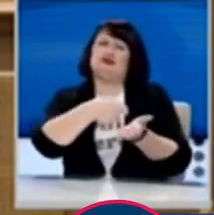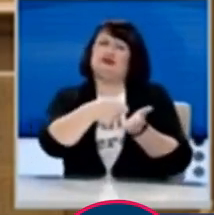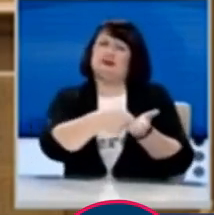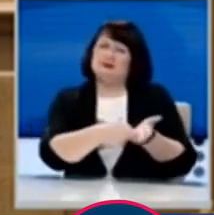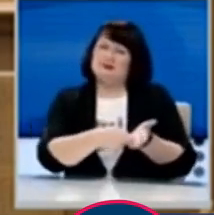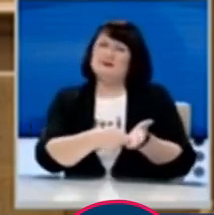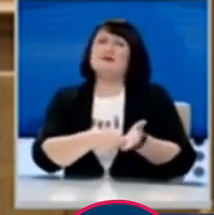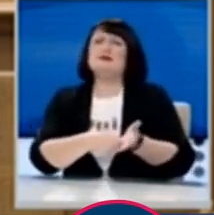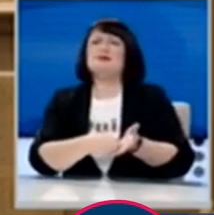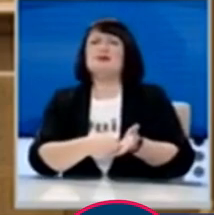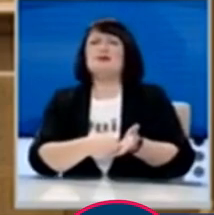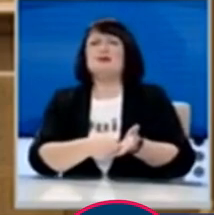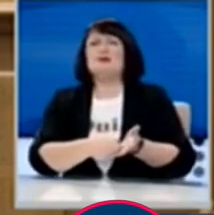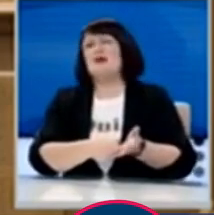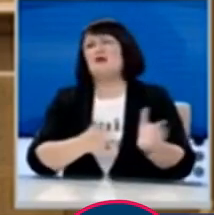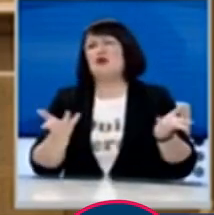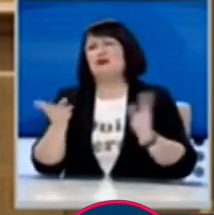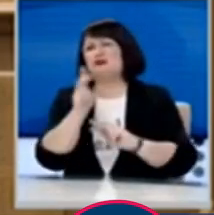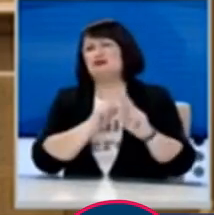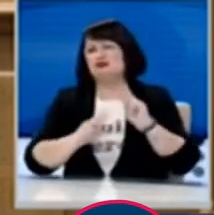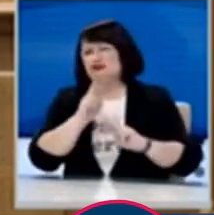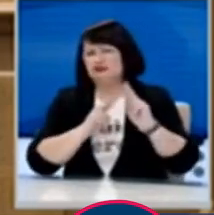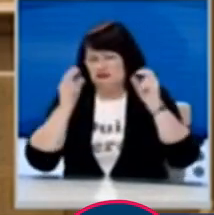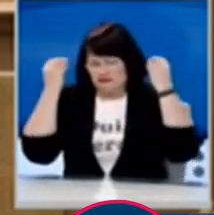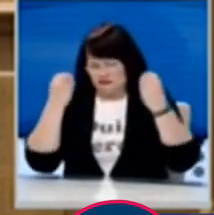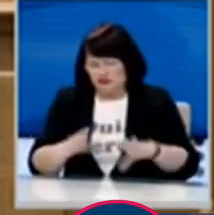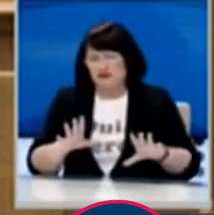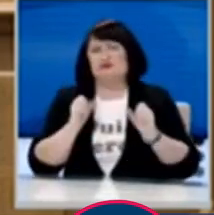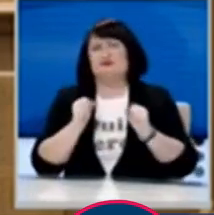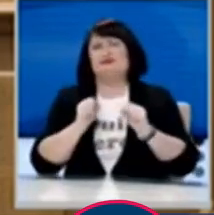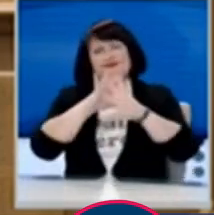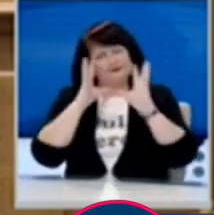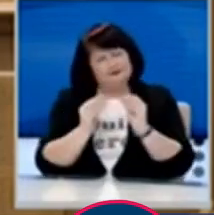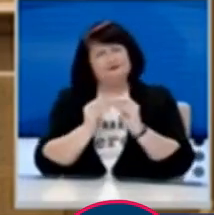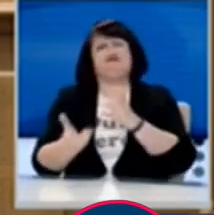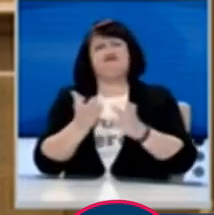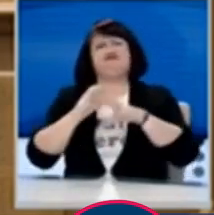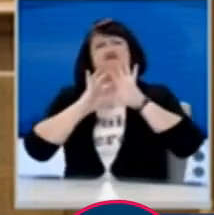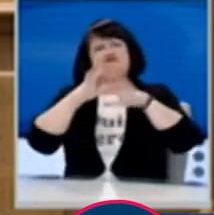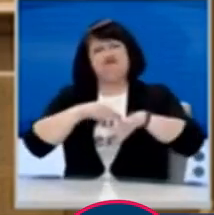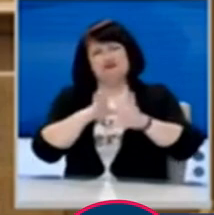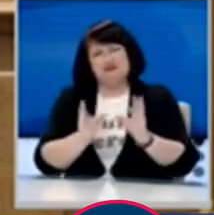από φυσικές καταστροφές. Θα χρειαστούμε λοιπόν ένα νέο κανονισμό ασφάλισης